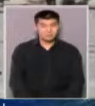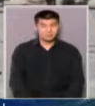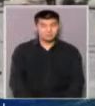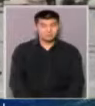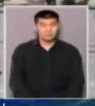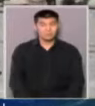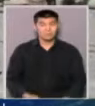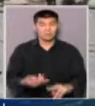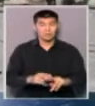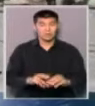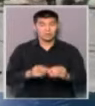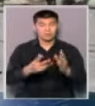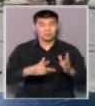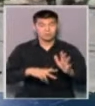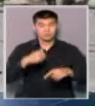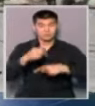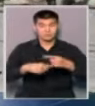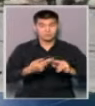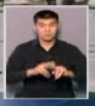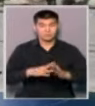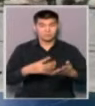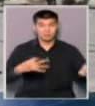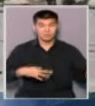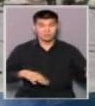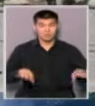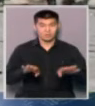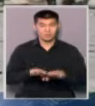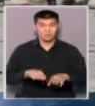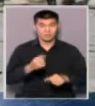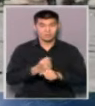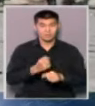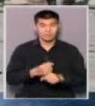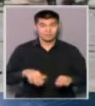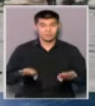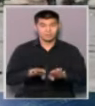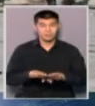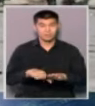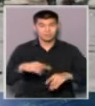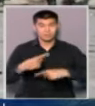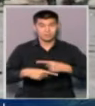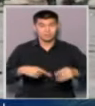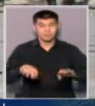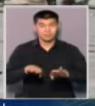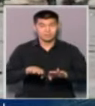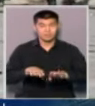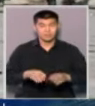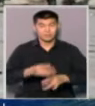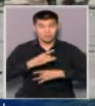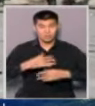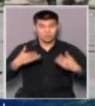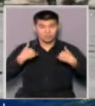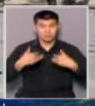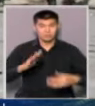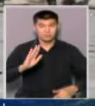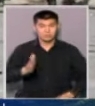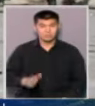Ауыстың ұлыңыны 18 жылдан бері тойланып қатқан Домбырағының мерекесі баршасы. Қалқына құтты болсын деген